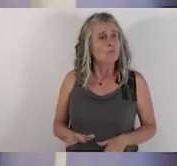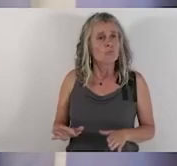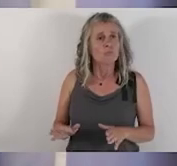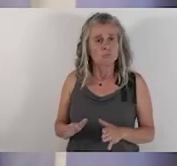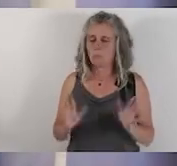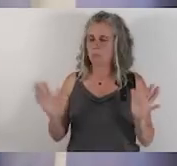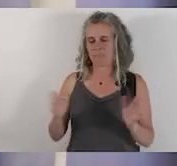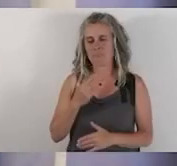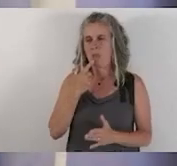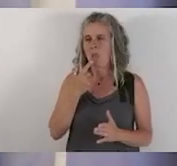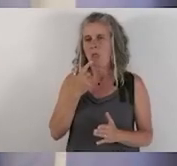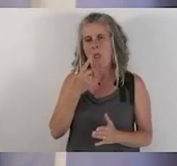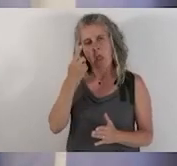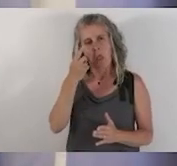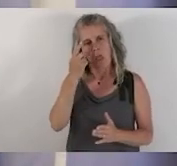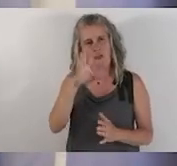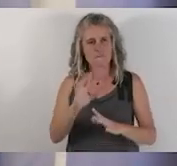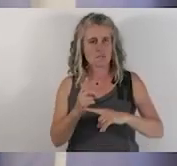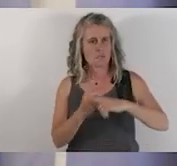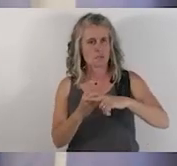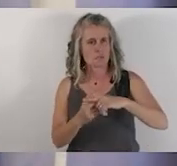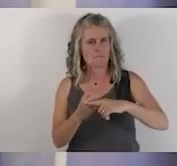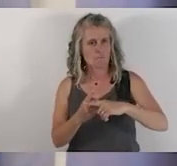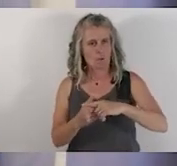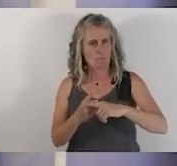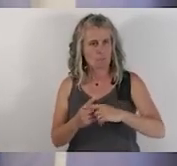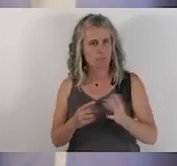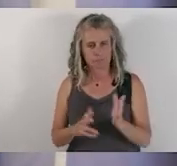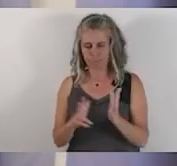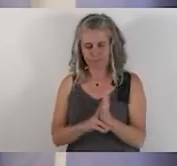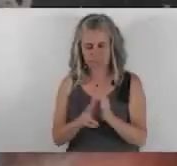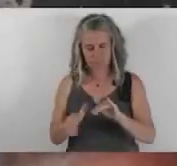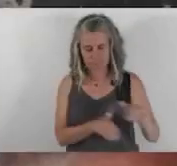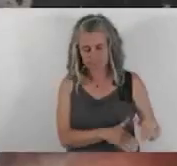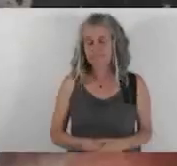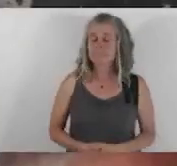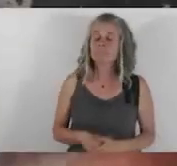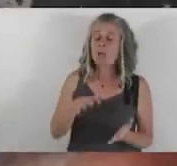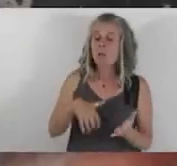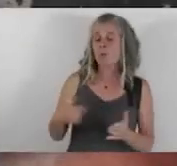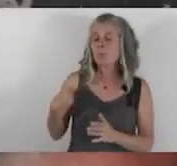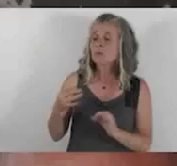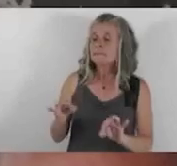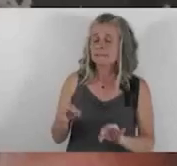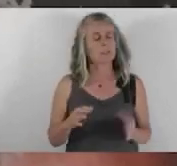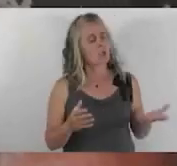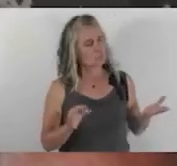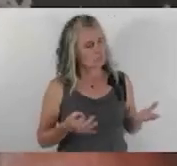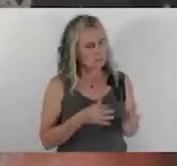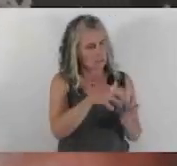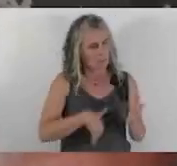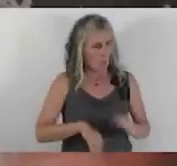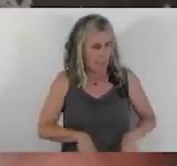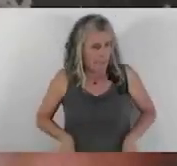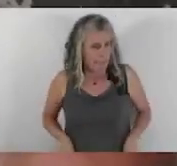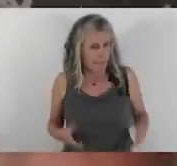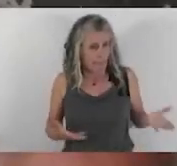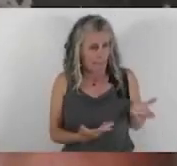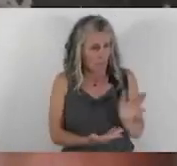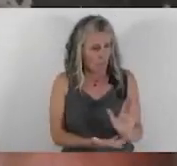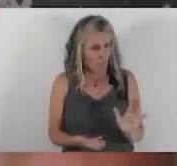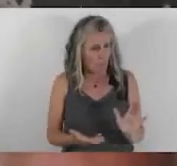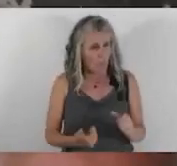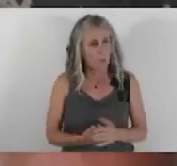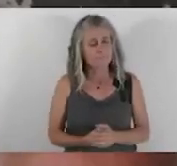d'arrondissement. Le rapport numéro 10 ? Dernier rapport en solidarité présenté aujourd'hui, il s'agit de la première répartition